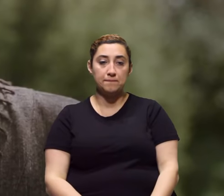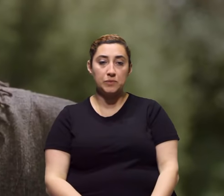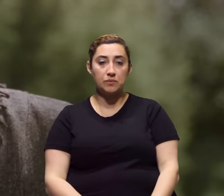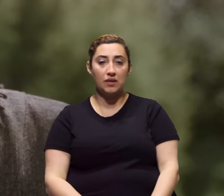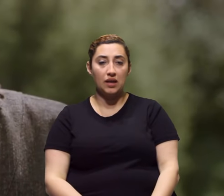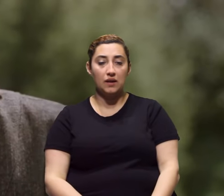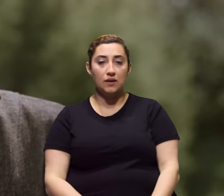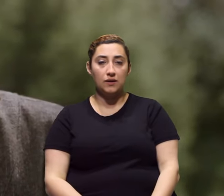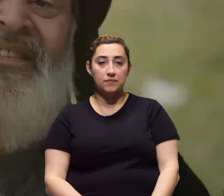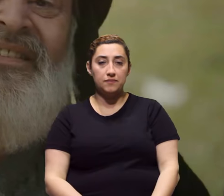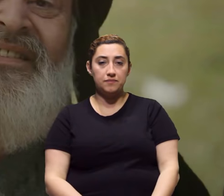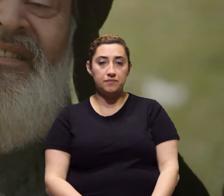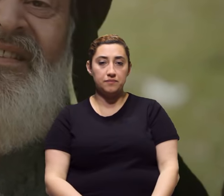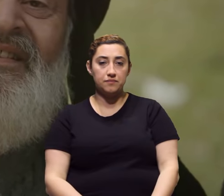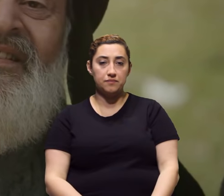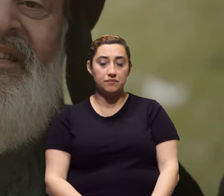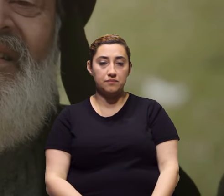Yunus derin bir iç çekti.